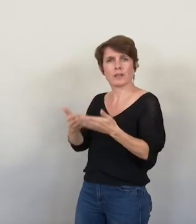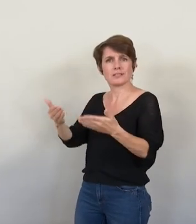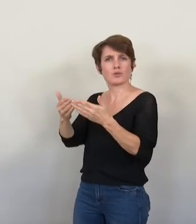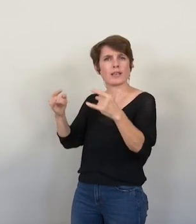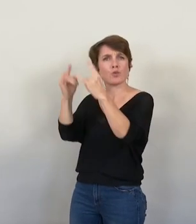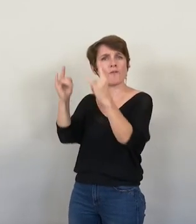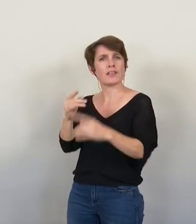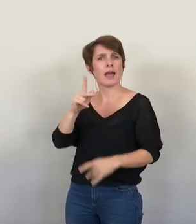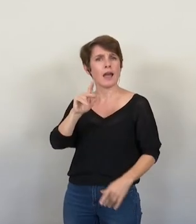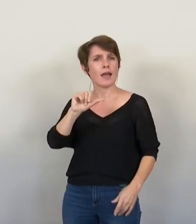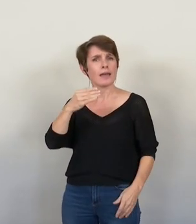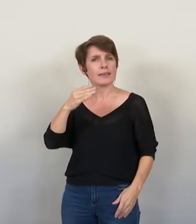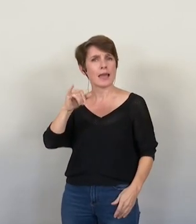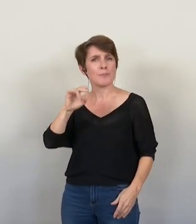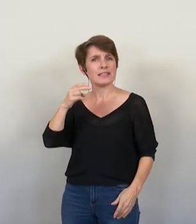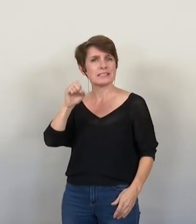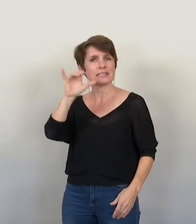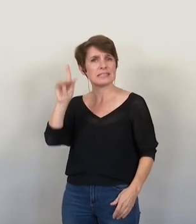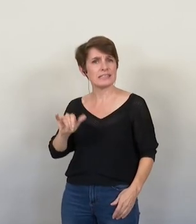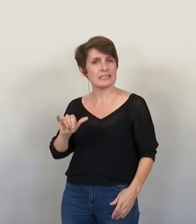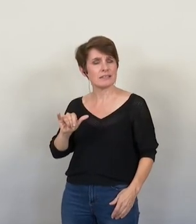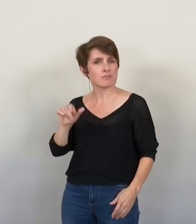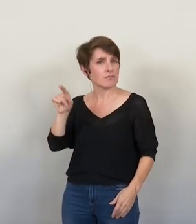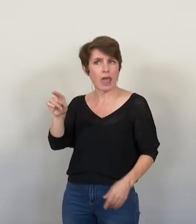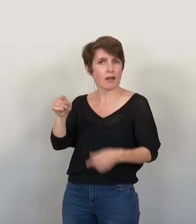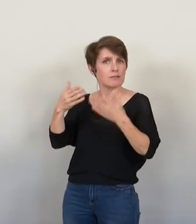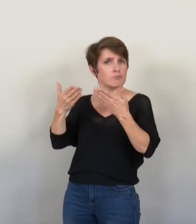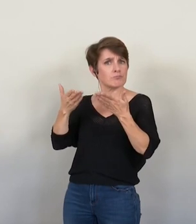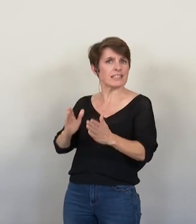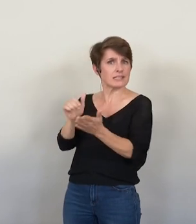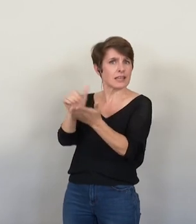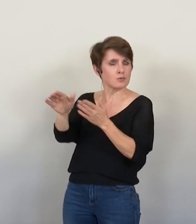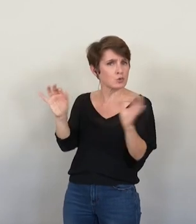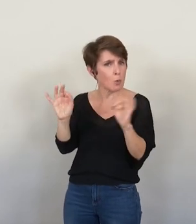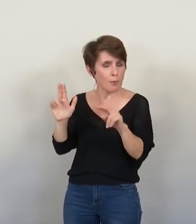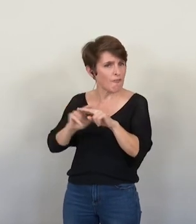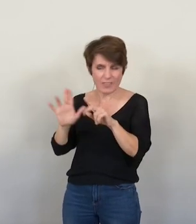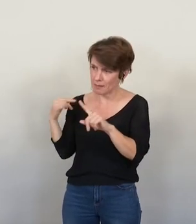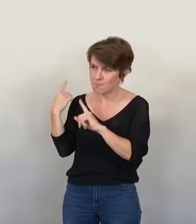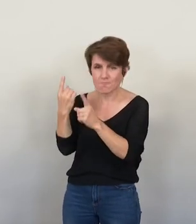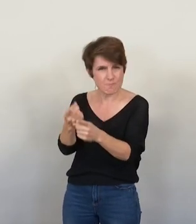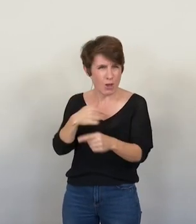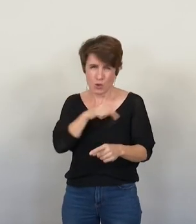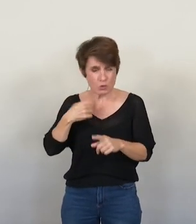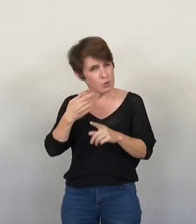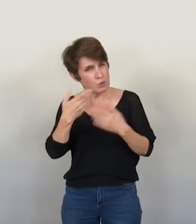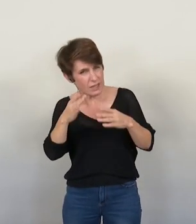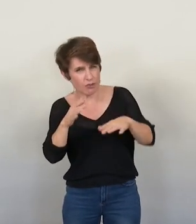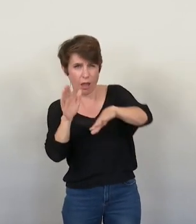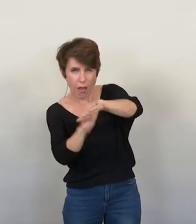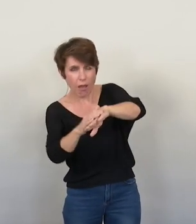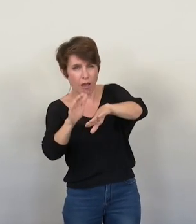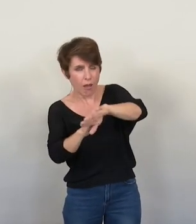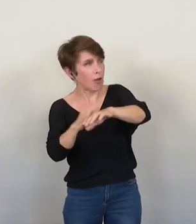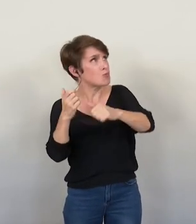Kaminski pour lequel vous ne prenez aucun arrêté d'expulsion alors qu'on l'a dénoncé depuis des années à